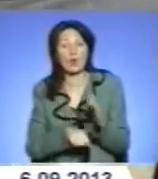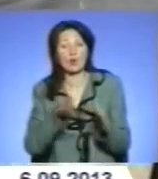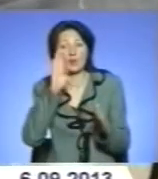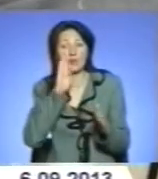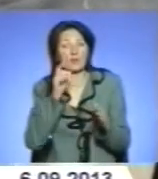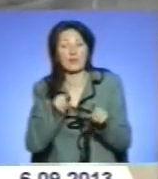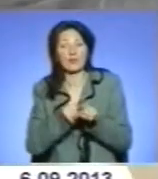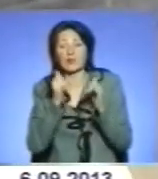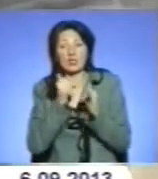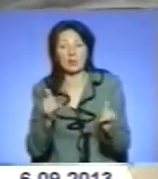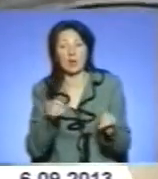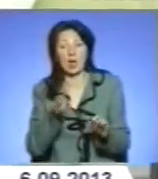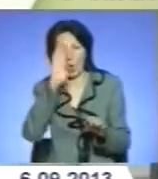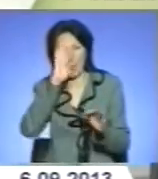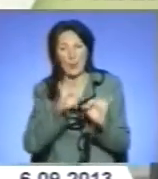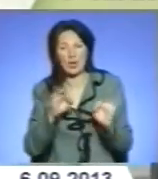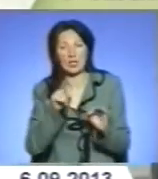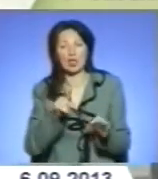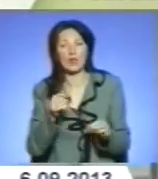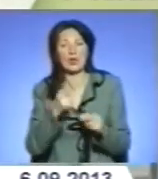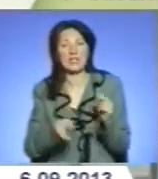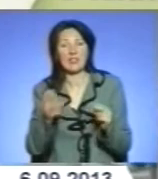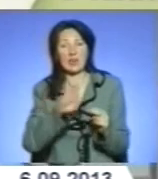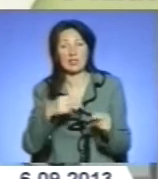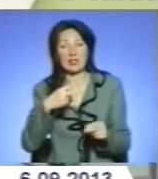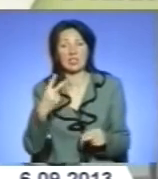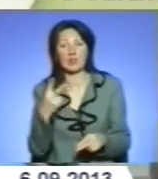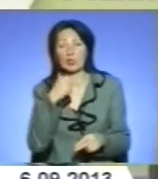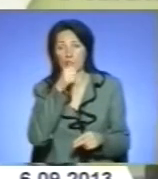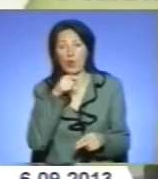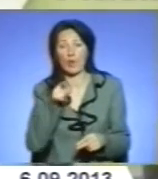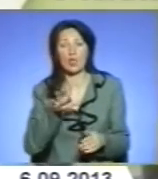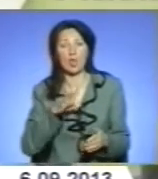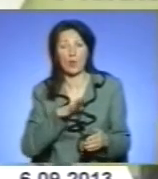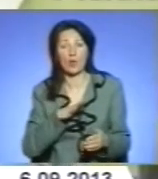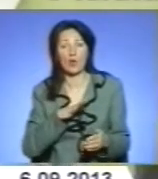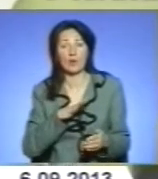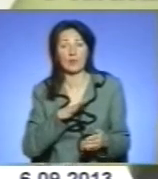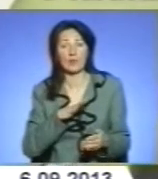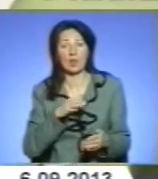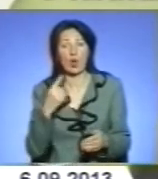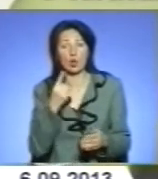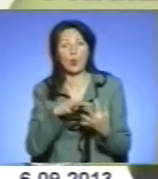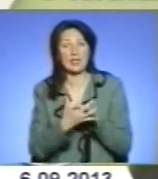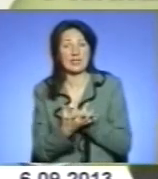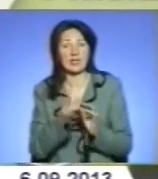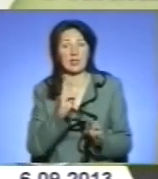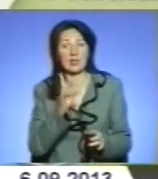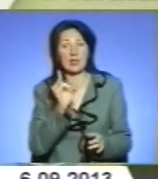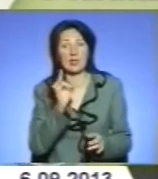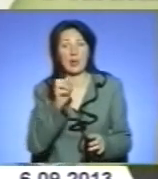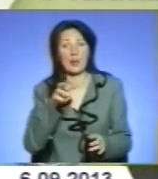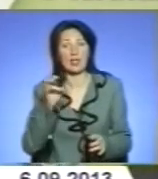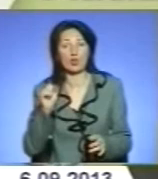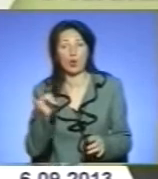зміг. Він пояснює те, що в кінці вересня 2012 року він знаходився в одному з сіл Кременецького району у